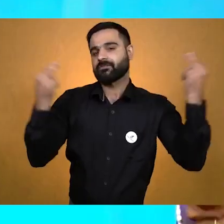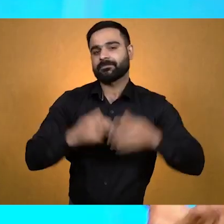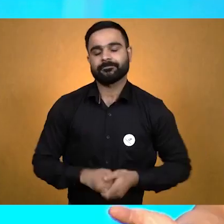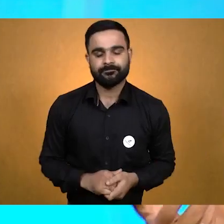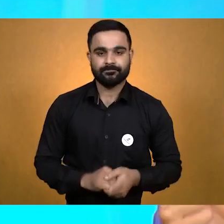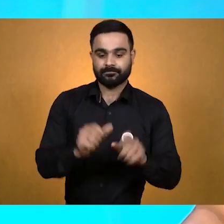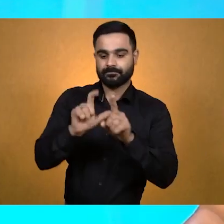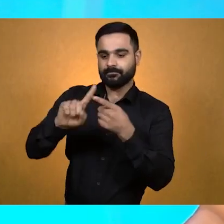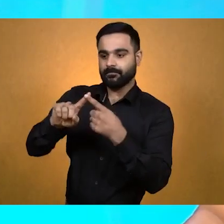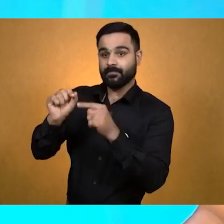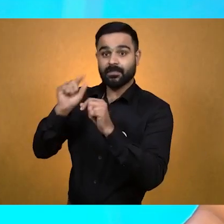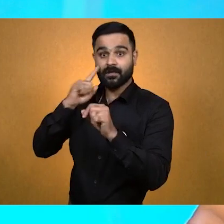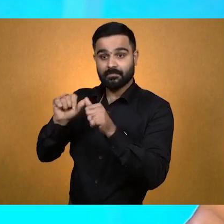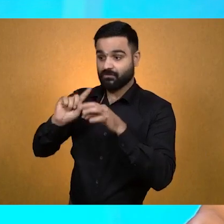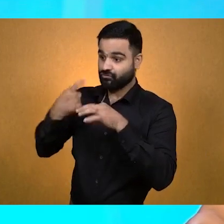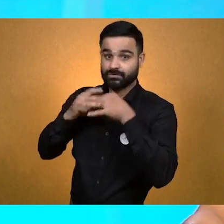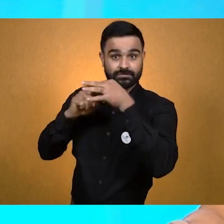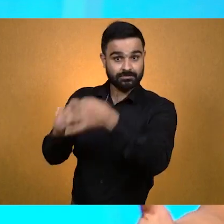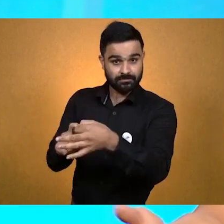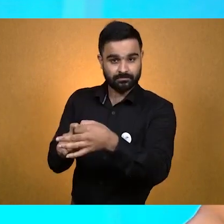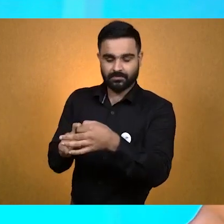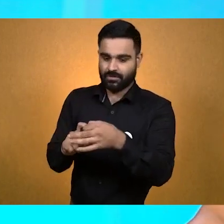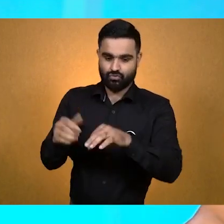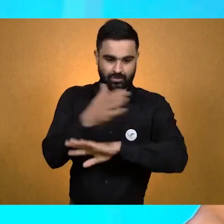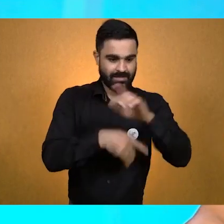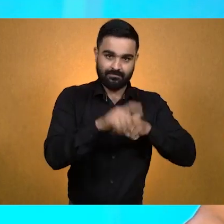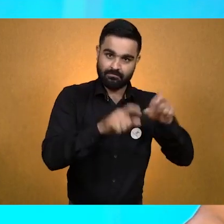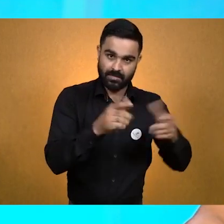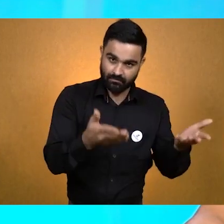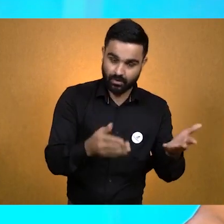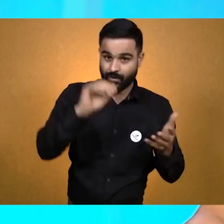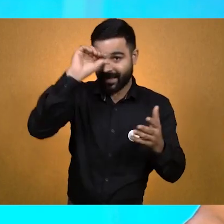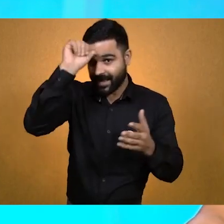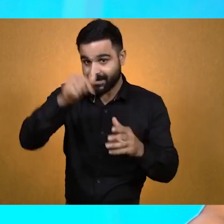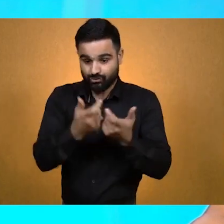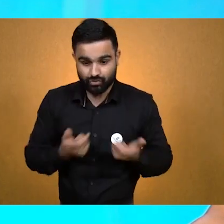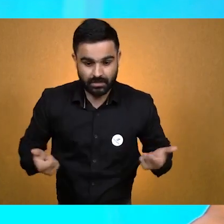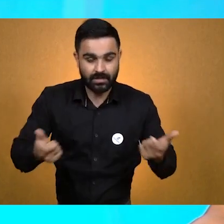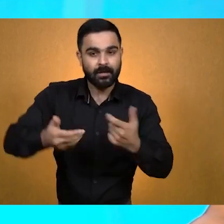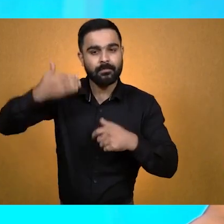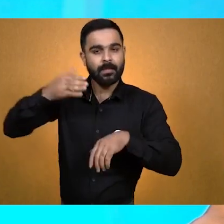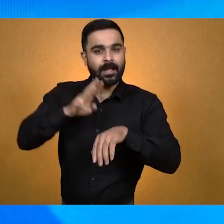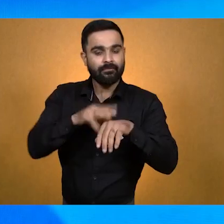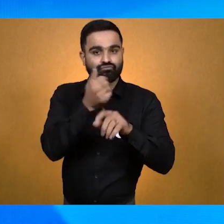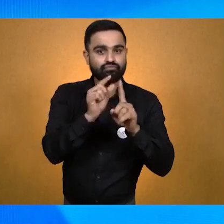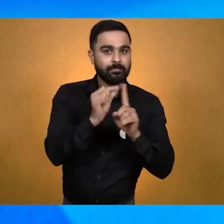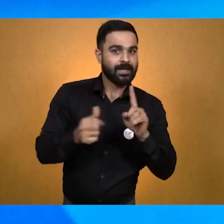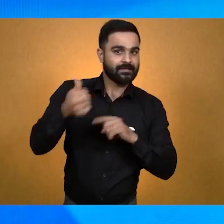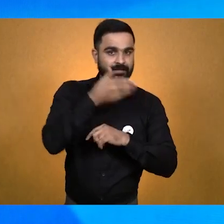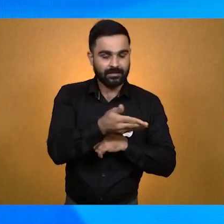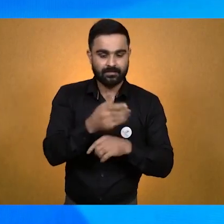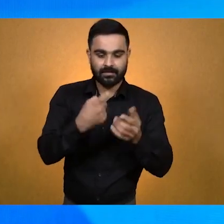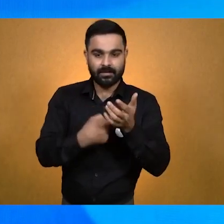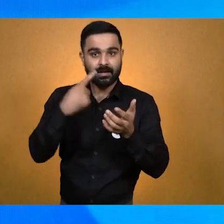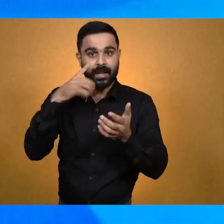तो दीपा, मेरा पहला सवाल आप ही से है. एक पैरालंपियन और भारतीय पैरालंपिक समिति की पूर्व अध्यक्ष के रूप में आपने रियो